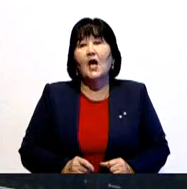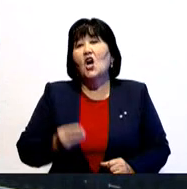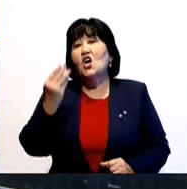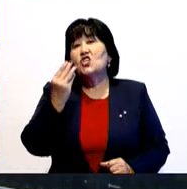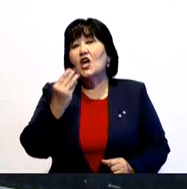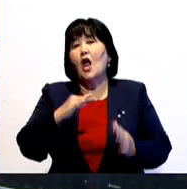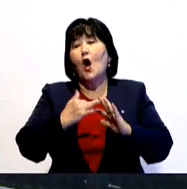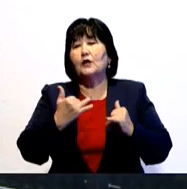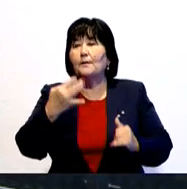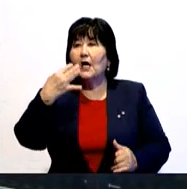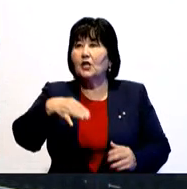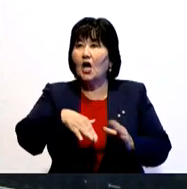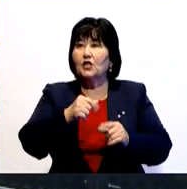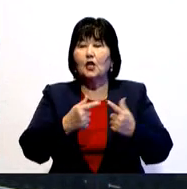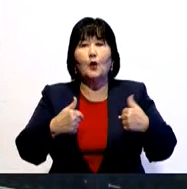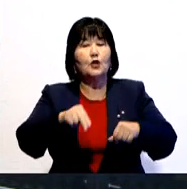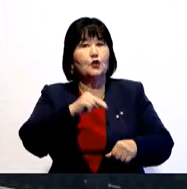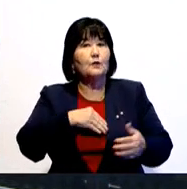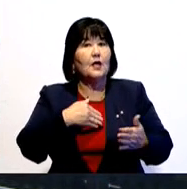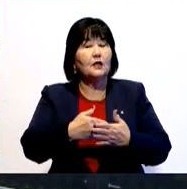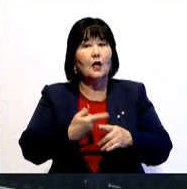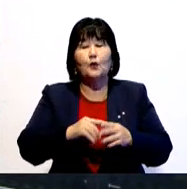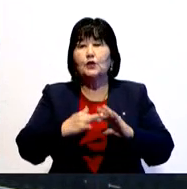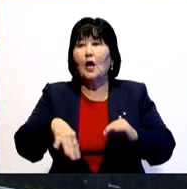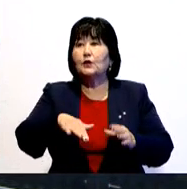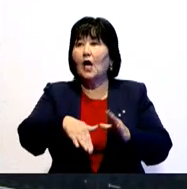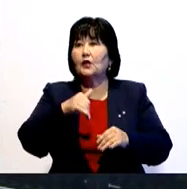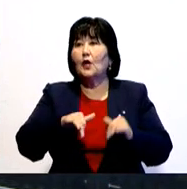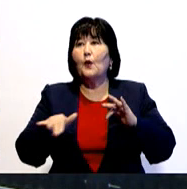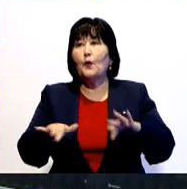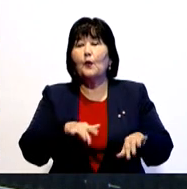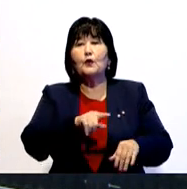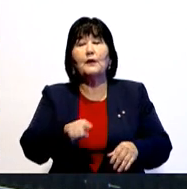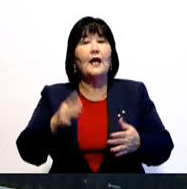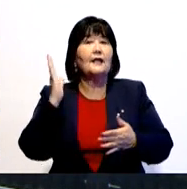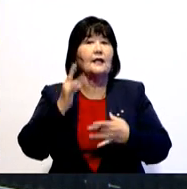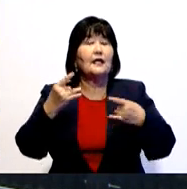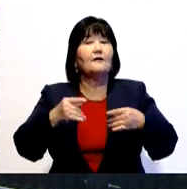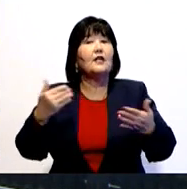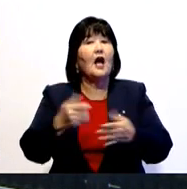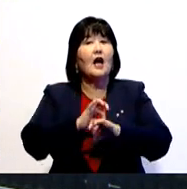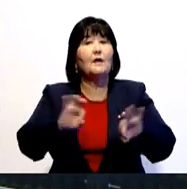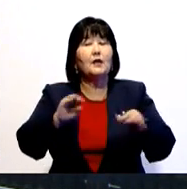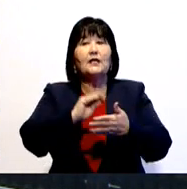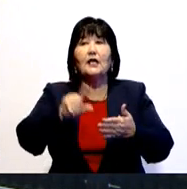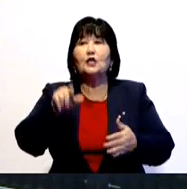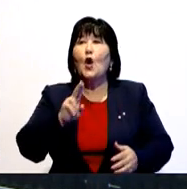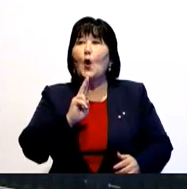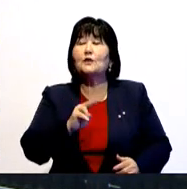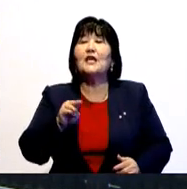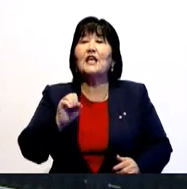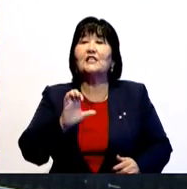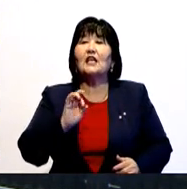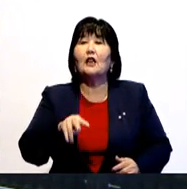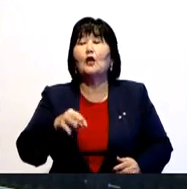Şil ауданында бүгін 40 сайлау учаскесі жұмыс істеп жатыр. Осы аудандағы сайлаудың өту барысын тікелей эфирде ақпараттандырып отырған тілшіміз Қозы Көрпеш